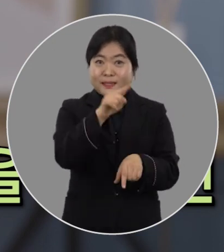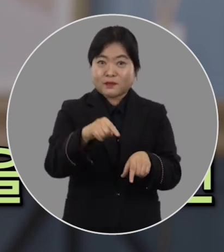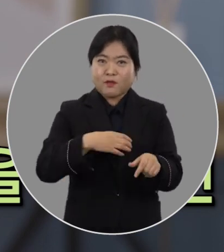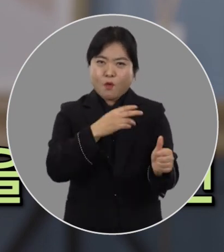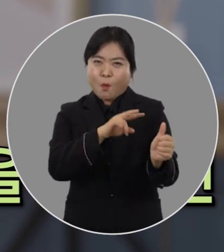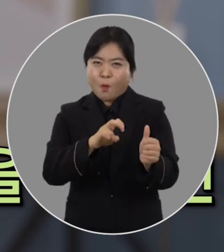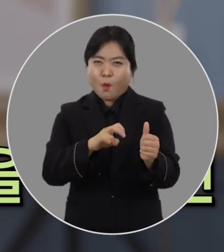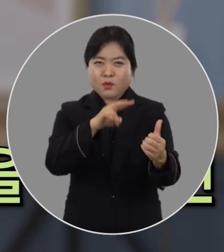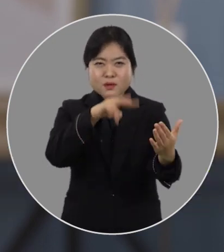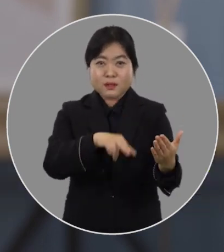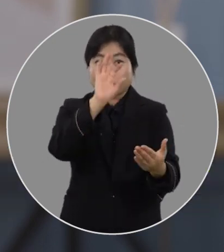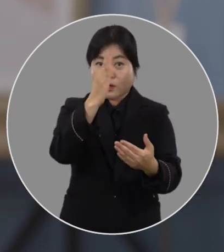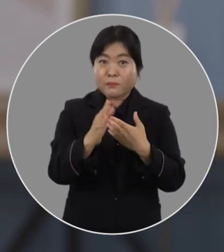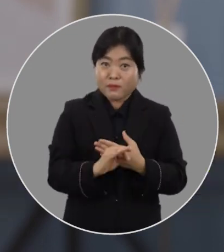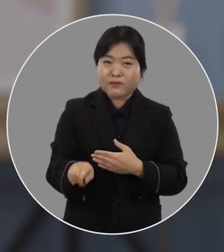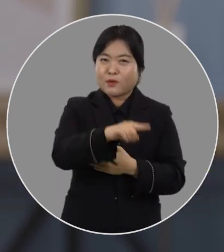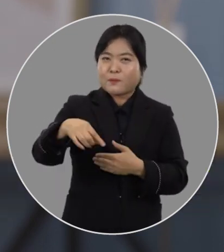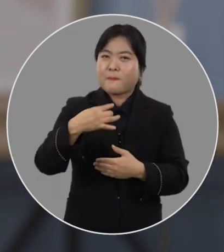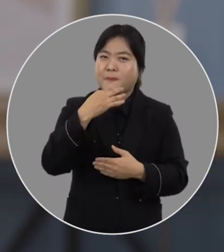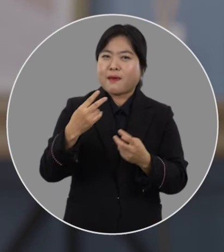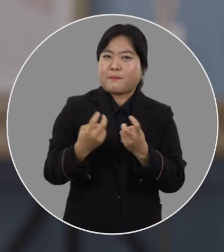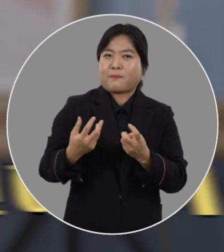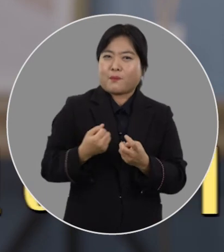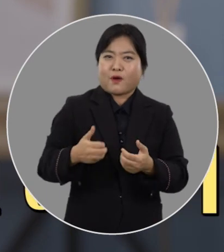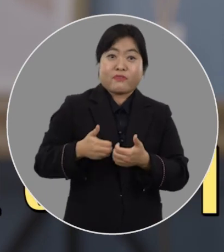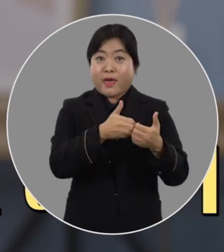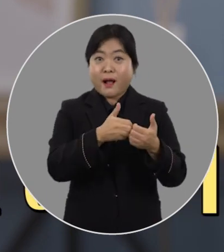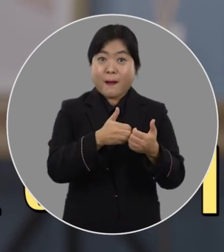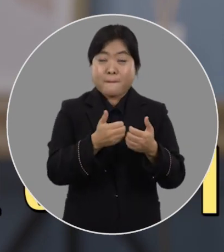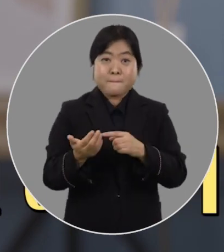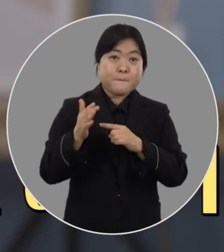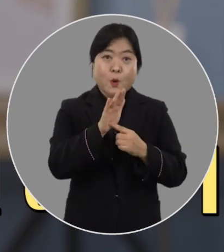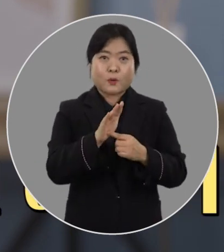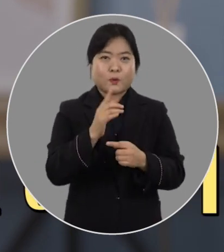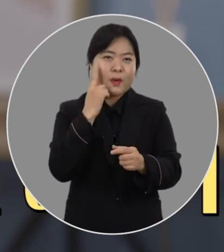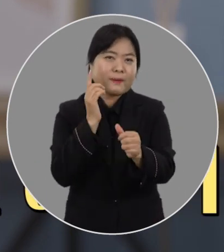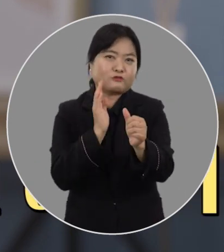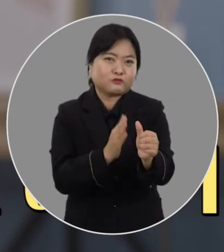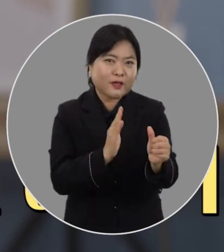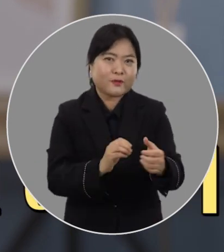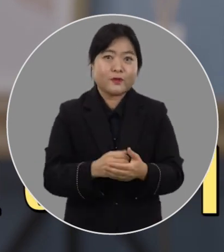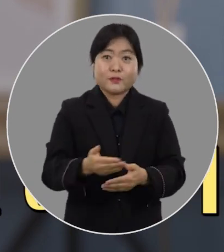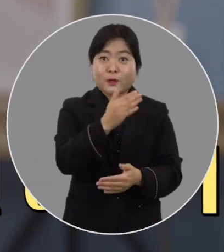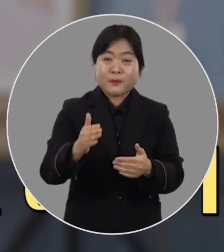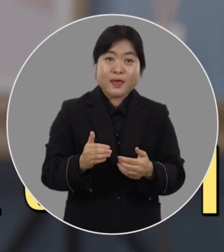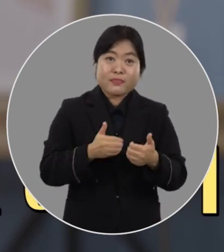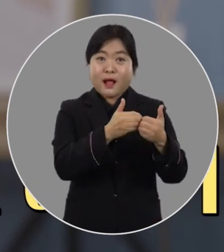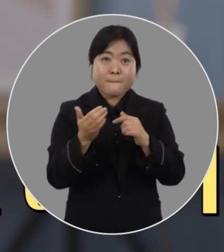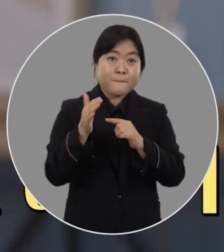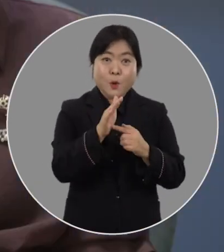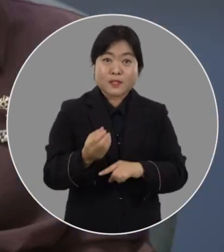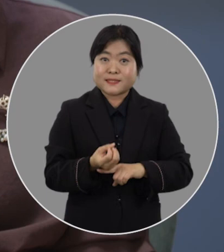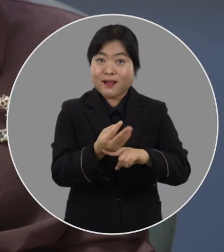혐오 표현을 만나게 되면 여러분만의 방식으로 대항 표현을 한번 해봐 주세요. 여러분의 대항 표현이